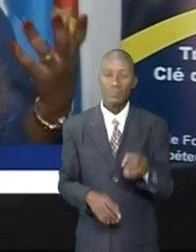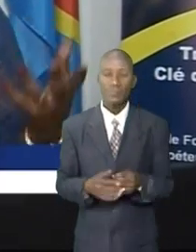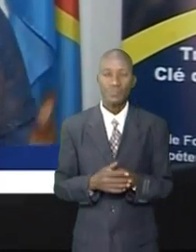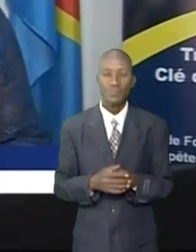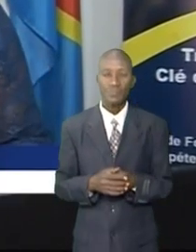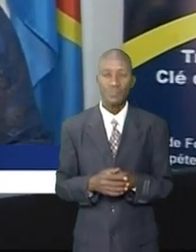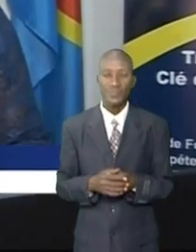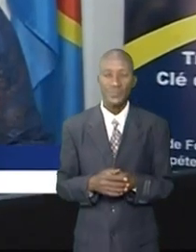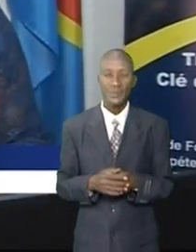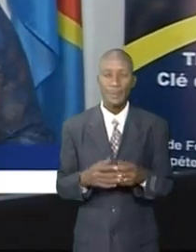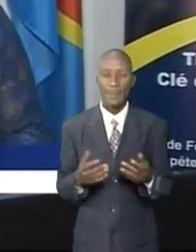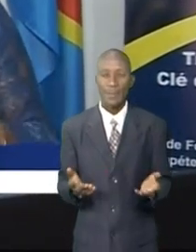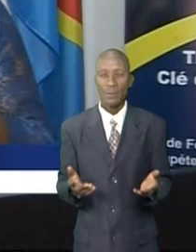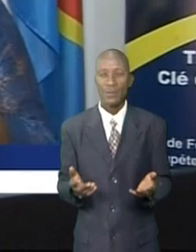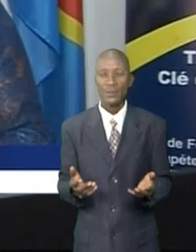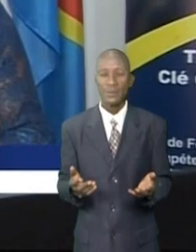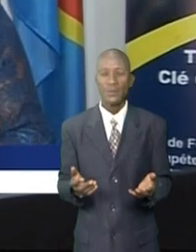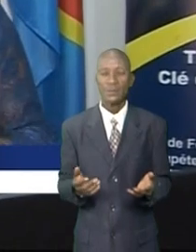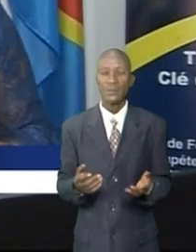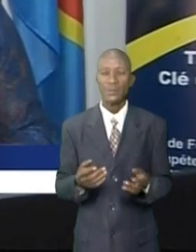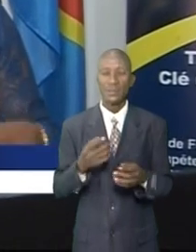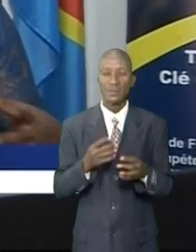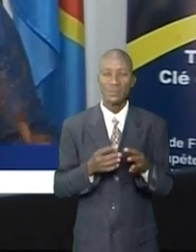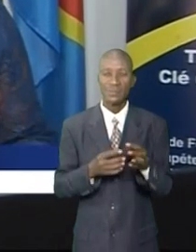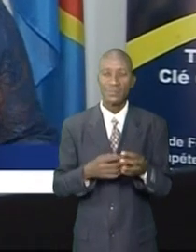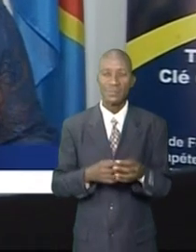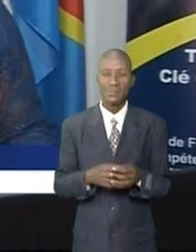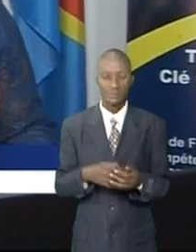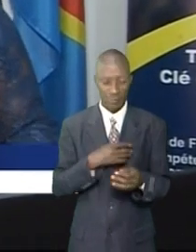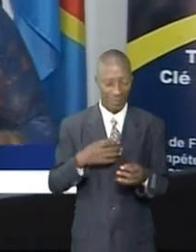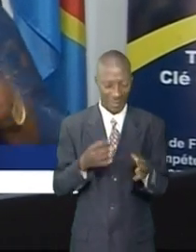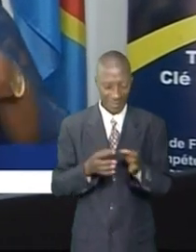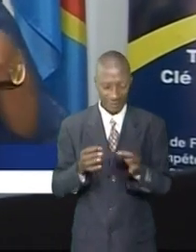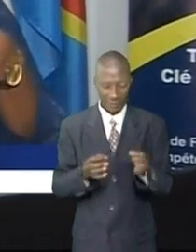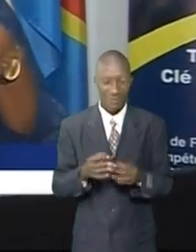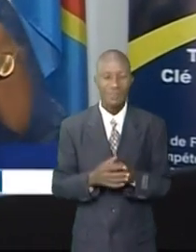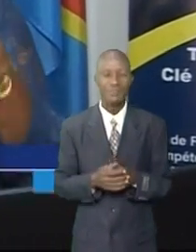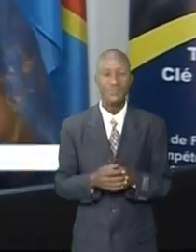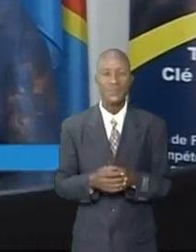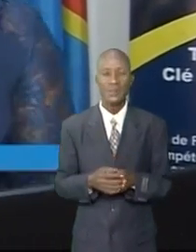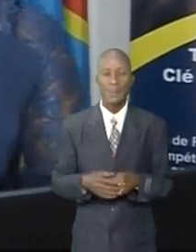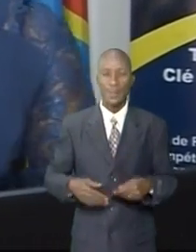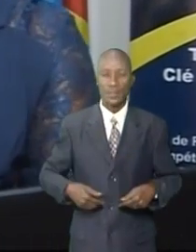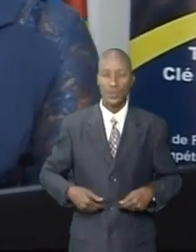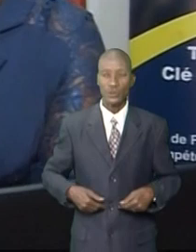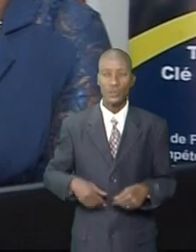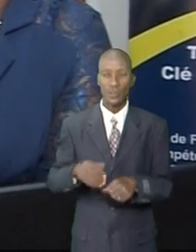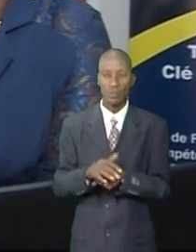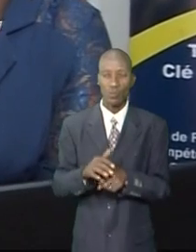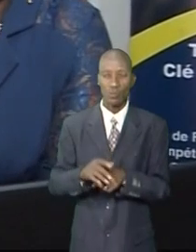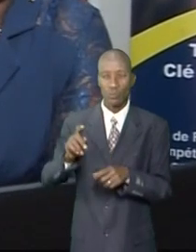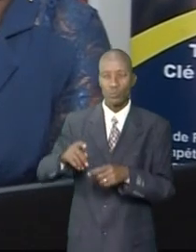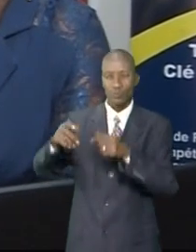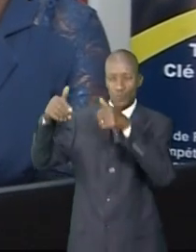sont tentés de se chercher. Vous ne savez pas quoi faire, le CEPSA est là pour vous, pour vous communiquer les